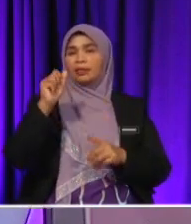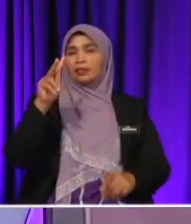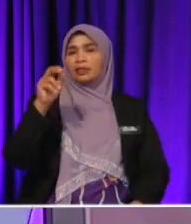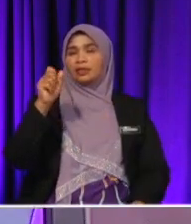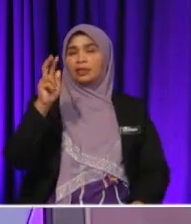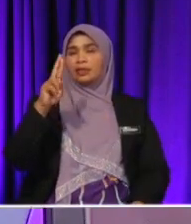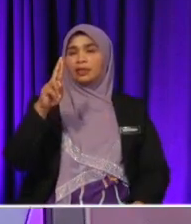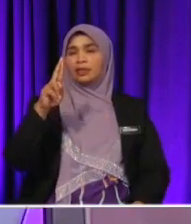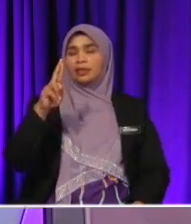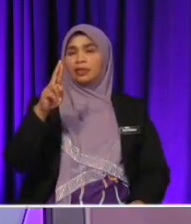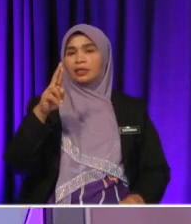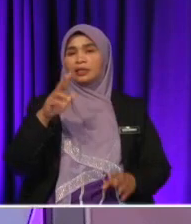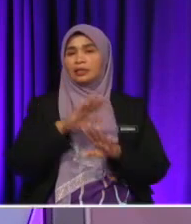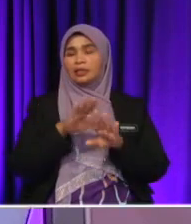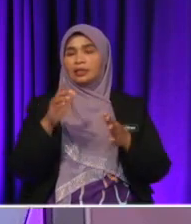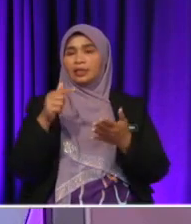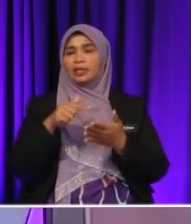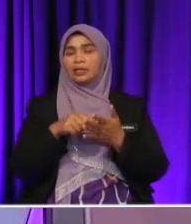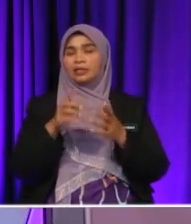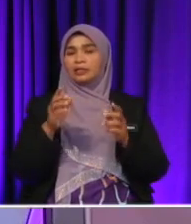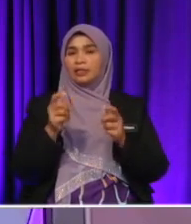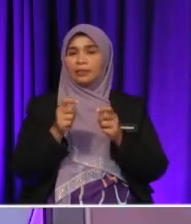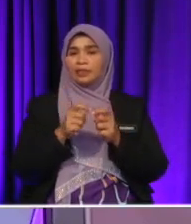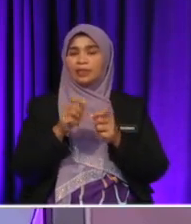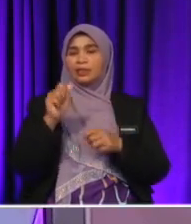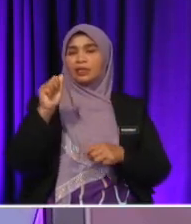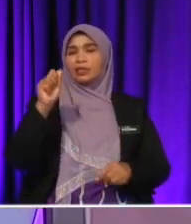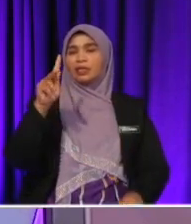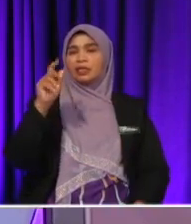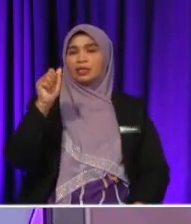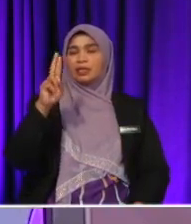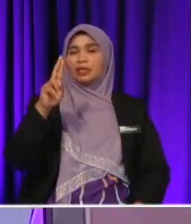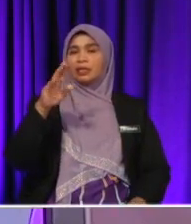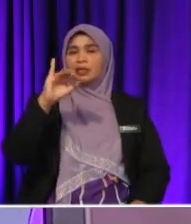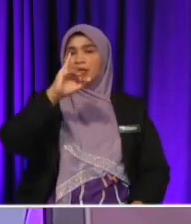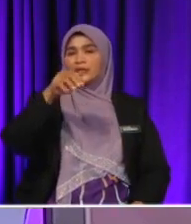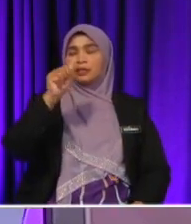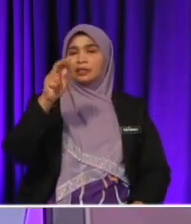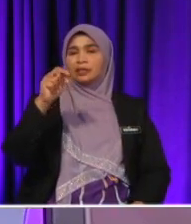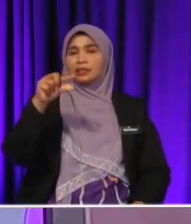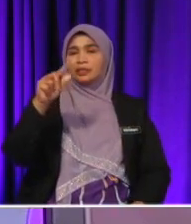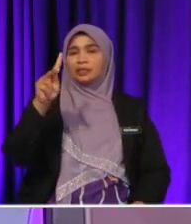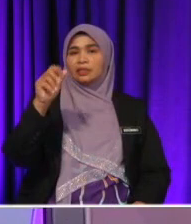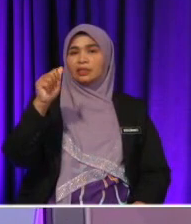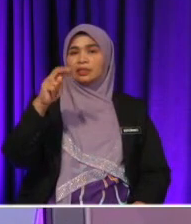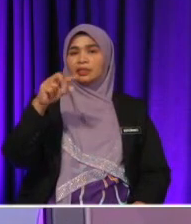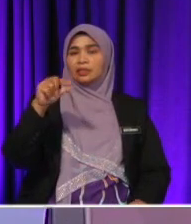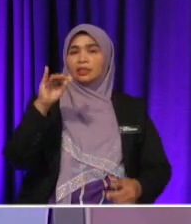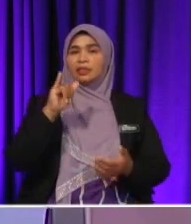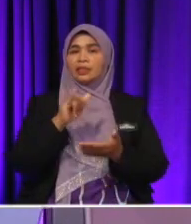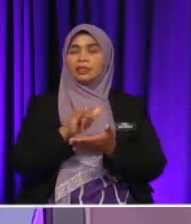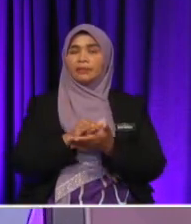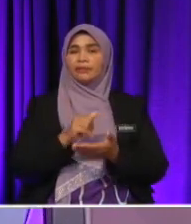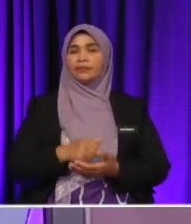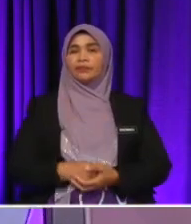sikit mungkin akan tidak lagi seperti akar cangkang itu akarnya berbeda murid-murid akan mempelajari tentang ini